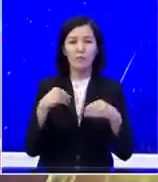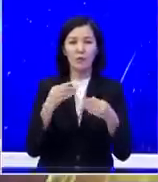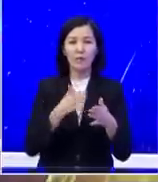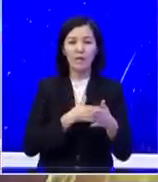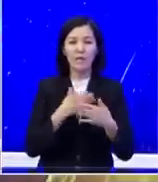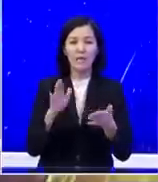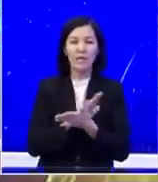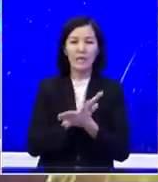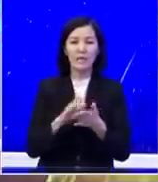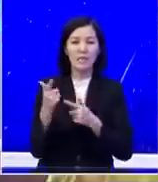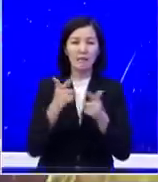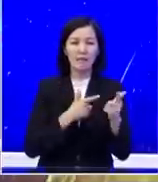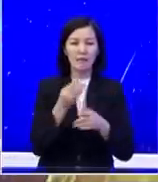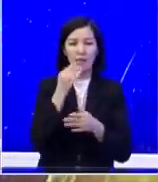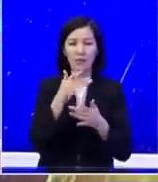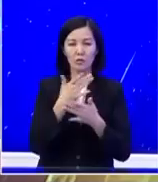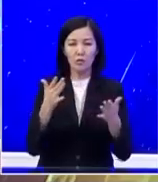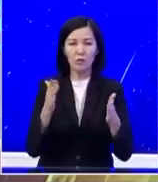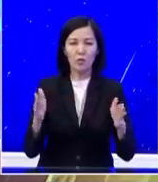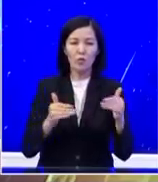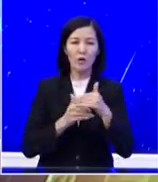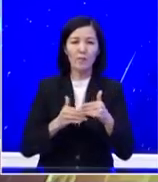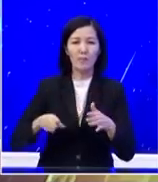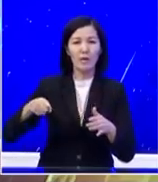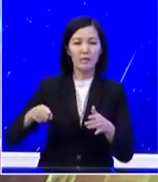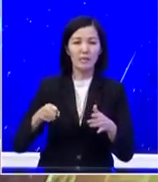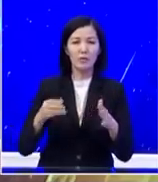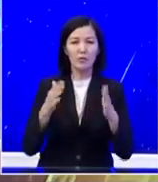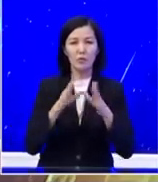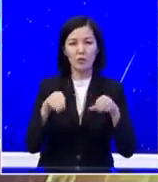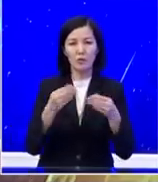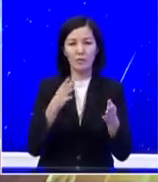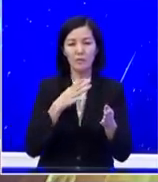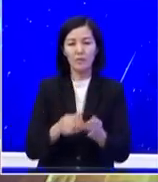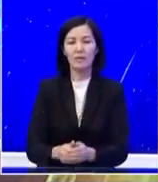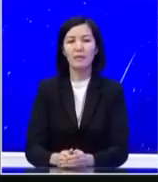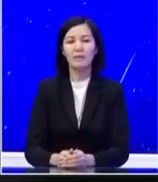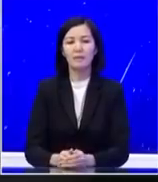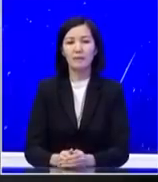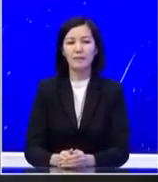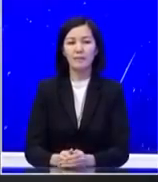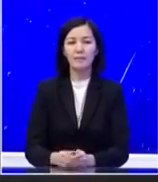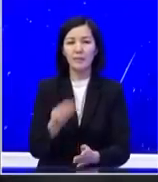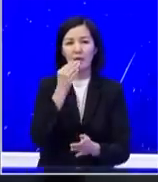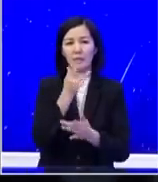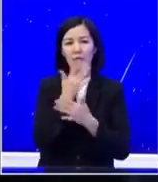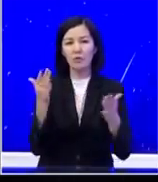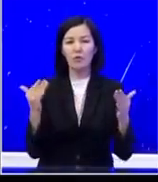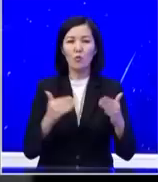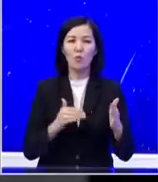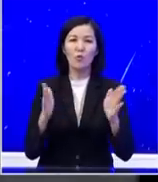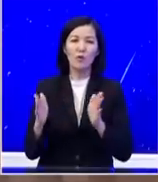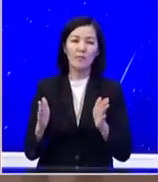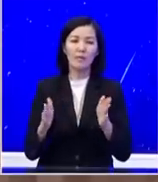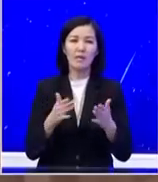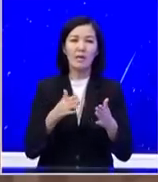олар дайындаған азық-түлік толы қораптарды мұқтаж жандардың үйіне жеткізіп берді. Азық-түлікке толы қораптарды